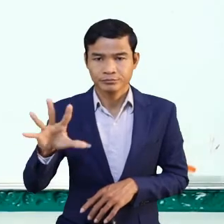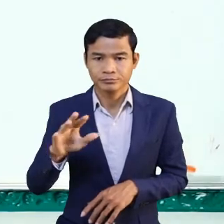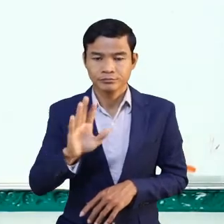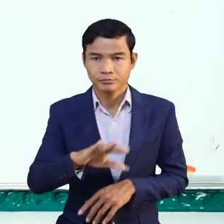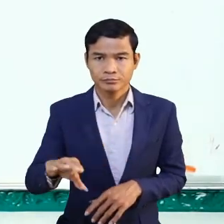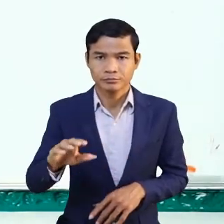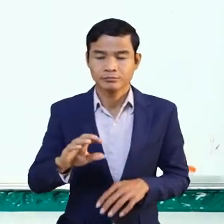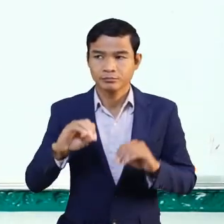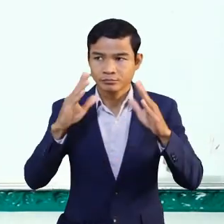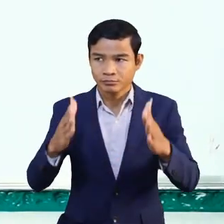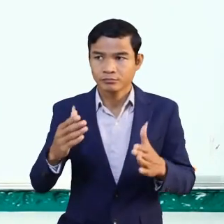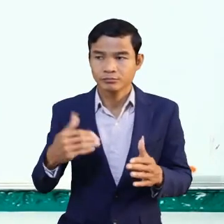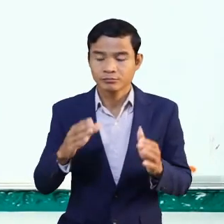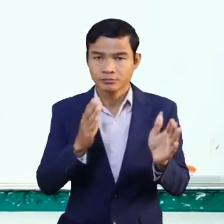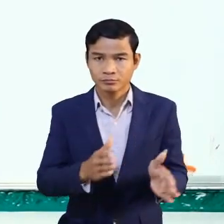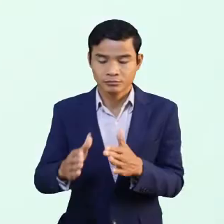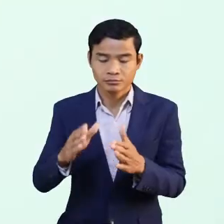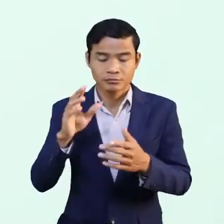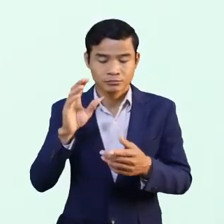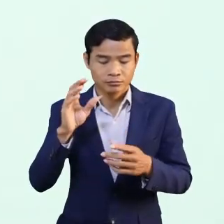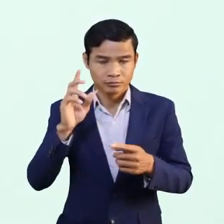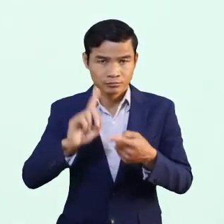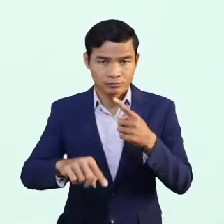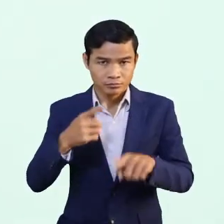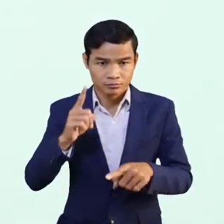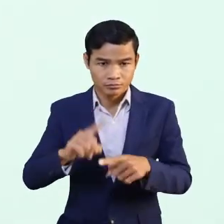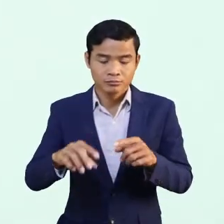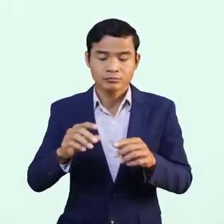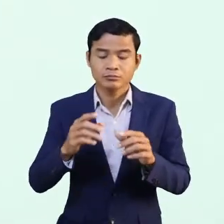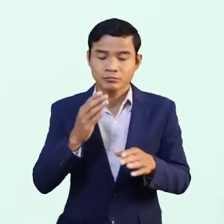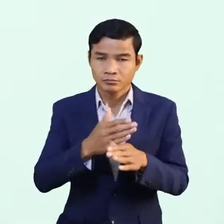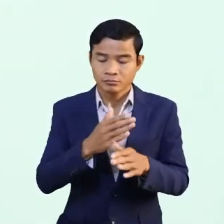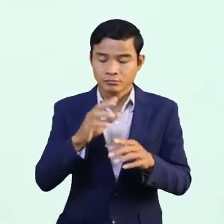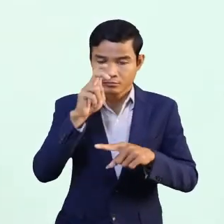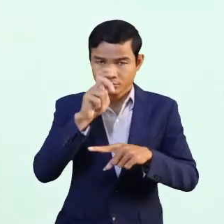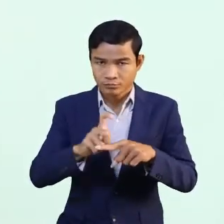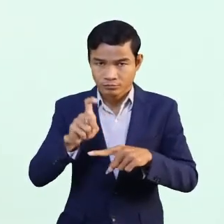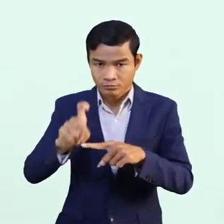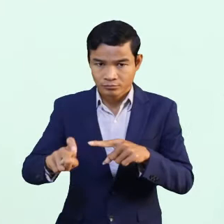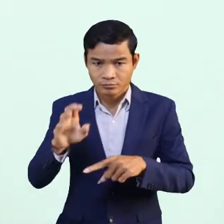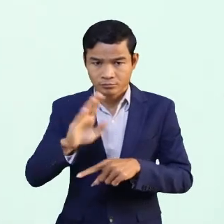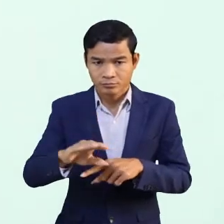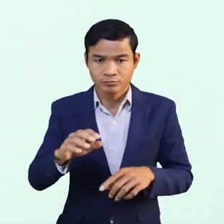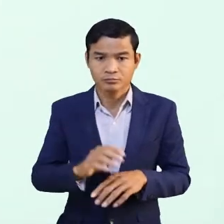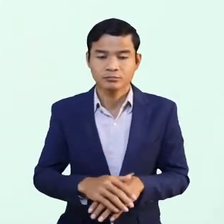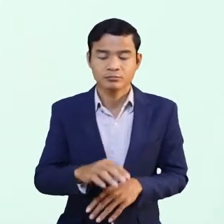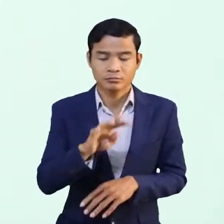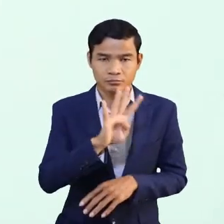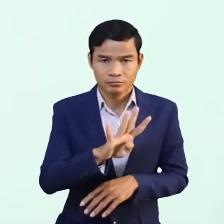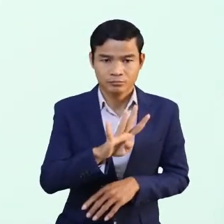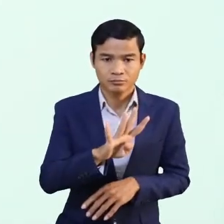2635តោះអញ្ចឹងនៅក្រុមរៀបវាជារបស់លេខចាស់ជួយឈមមកនឹងយើងចាស់ដកវាបានតោះ